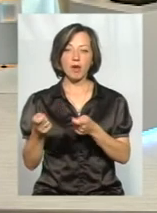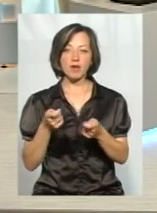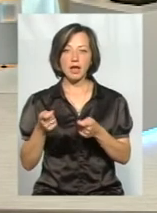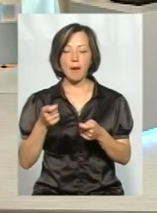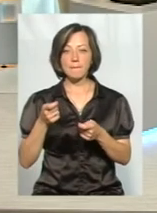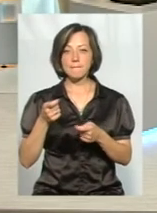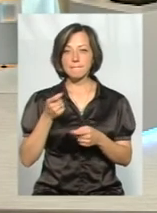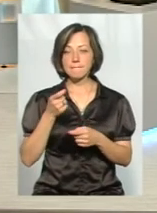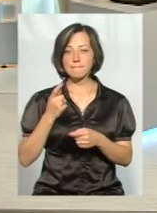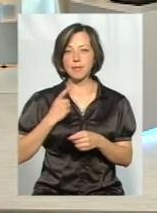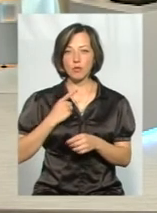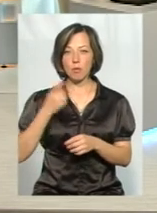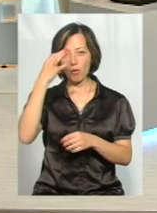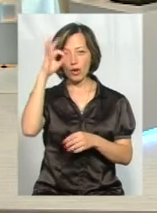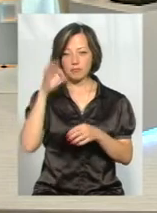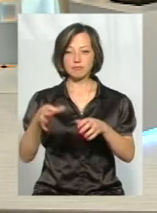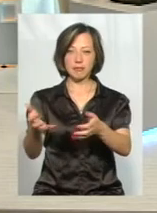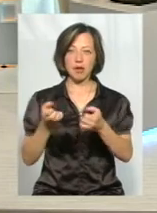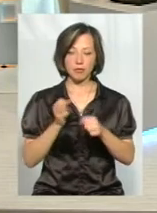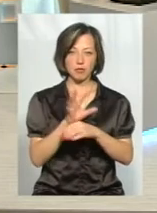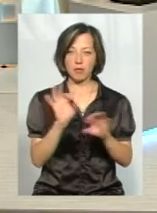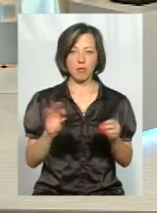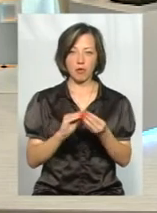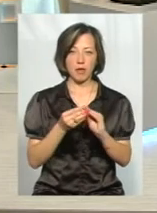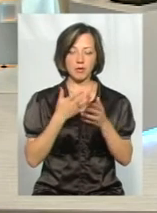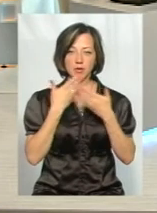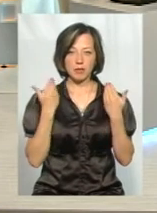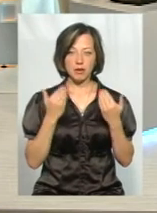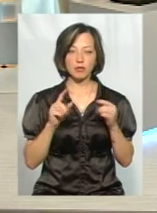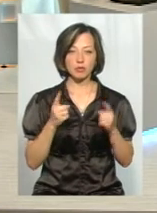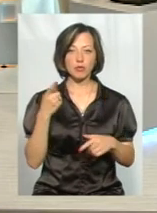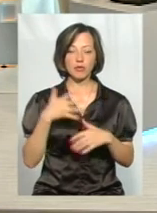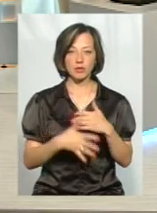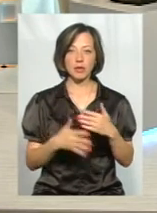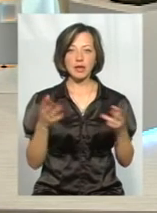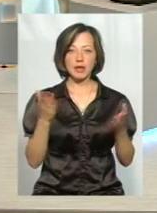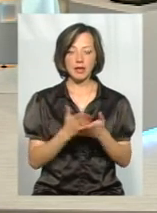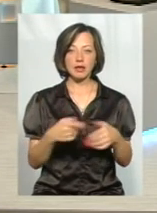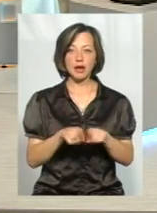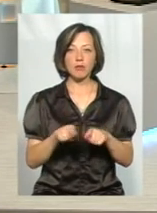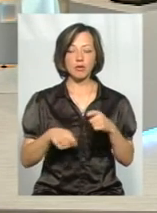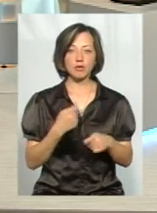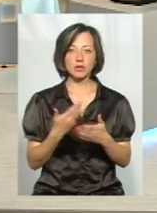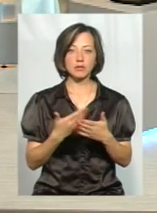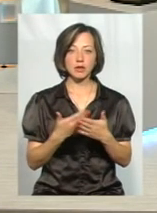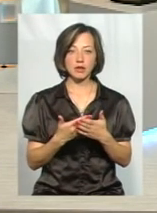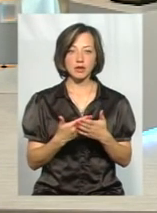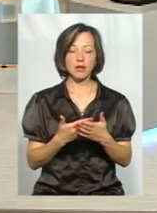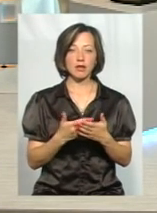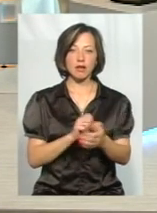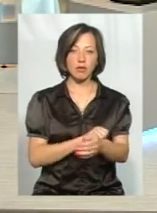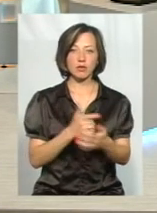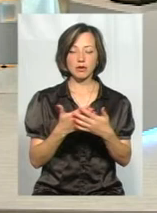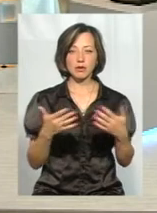заходи, то ми беремо собак, тобто тут немає ніяких проблем. Тому що ви самі повинні зрозуміти, є такі правопорушення, наприклад, виявлення наркотиків, де